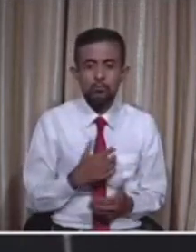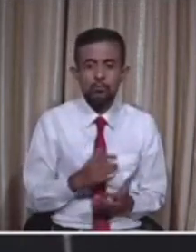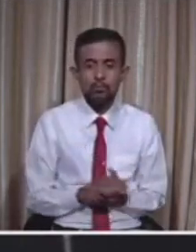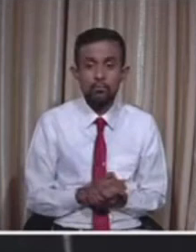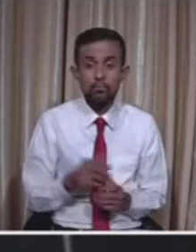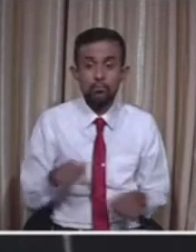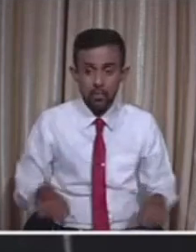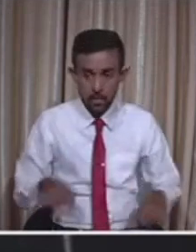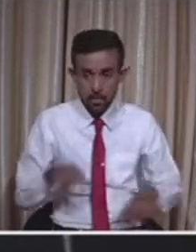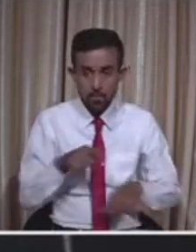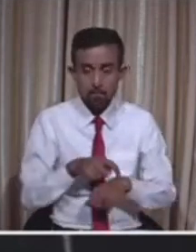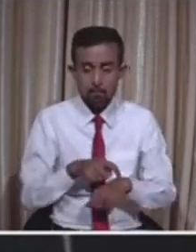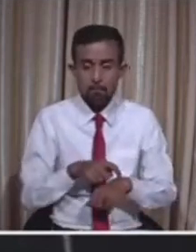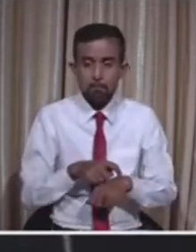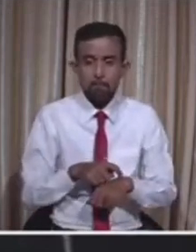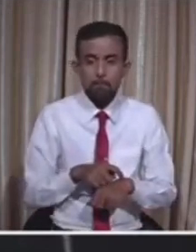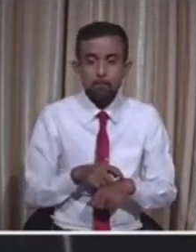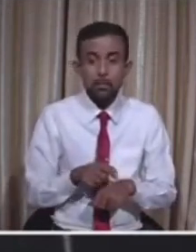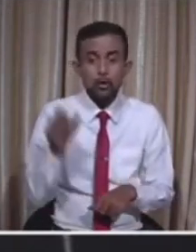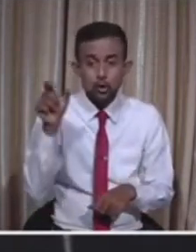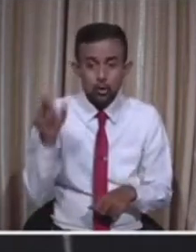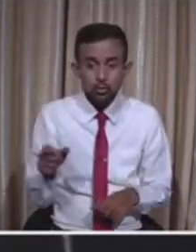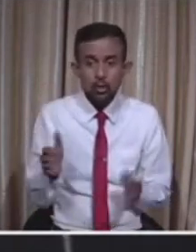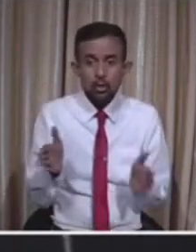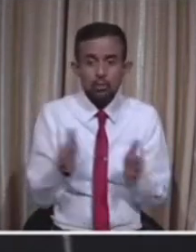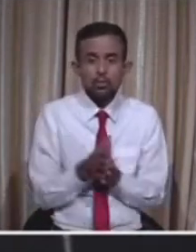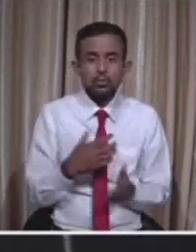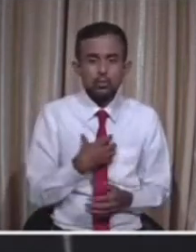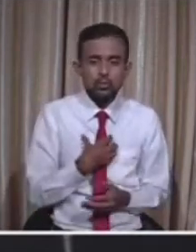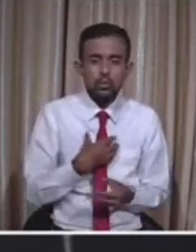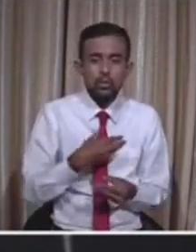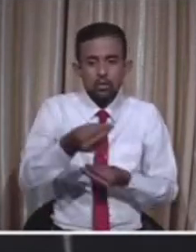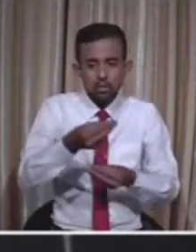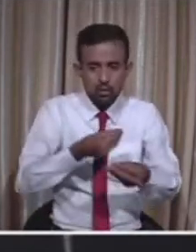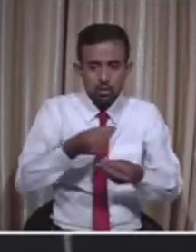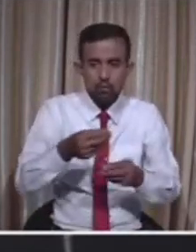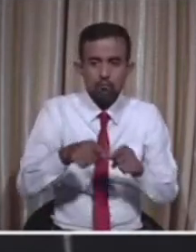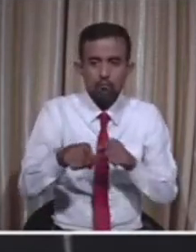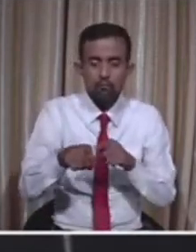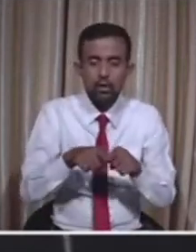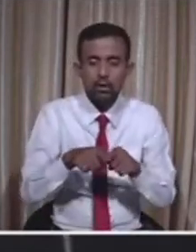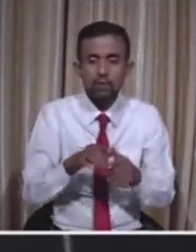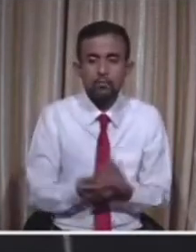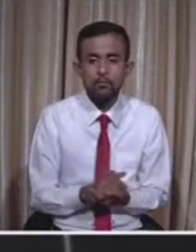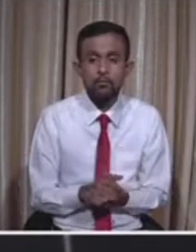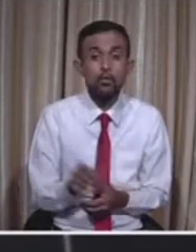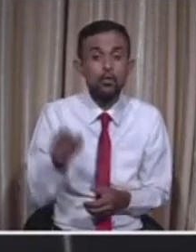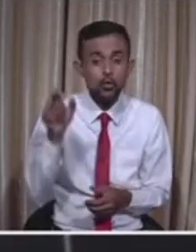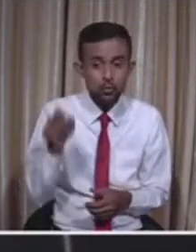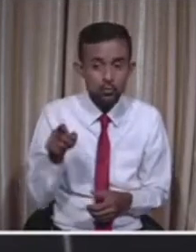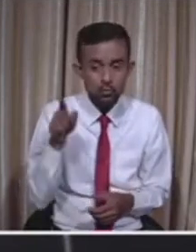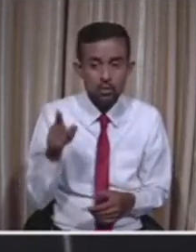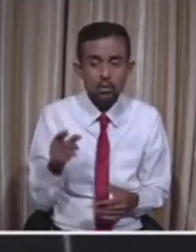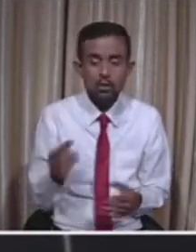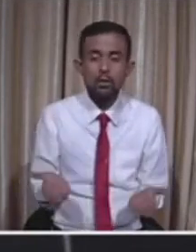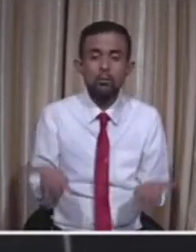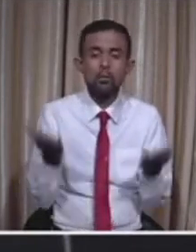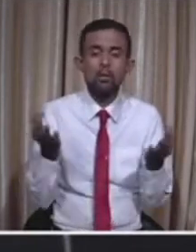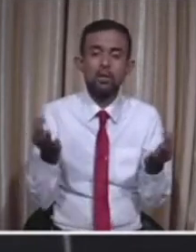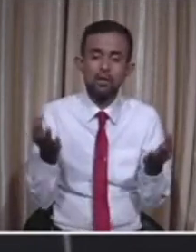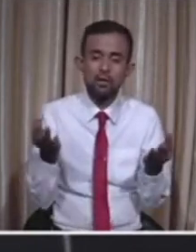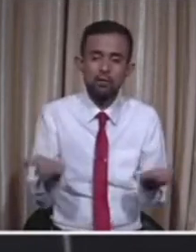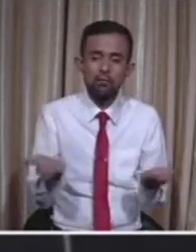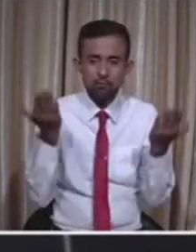මේ අවස්ථාවේදී එතුමන්ලා සමග මේ ශෝකය බෙදා හදා ගන්නවා. වගේම එතුමාට නිවන් සුව ප්‍රාර්ථනා